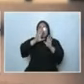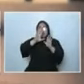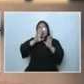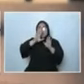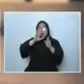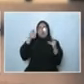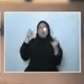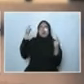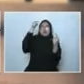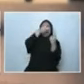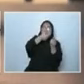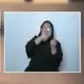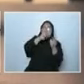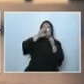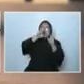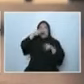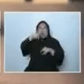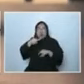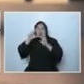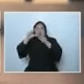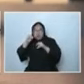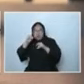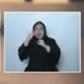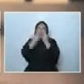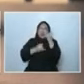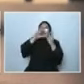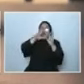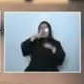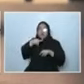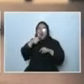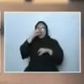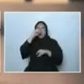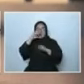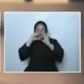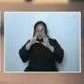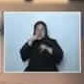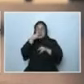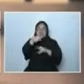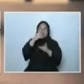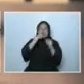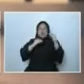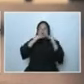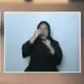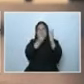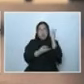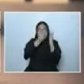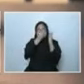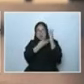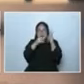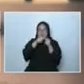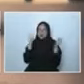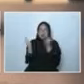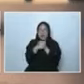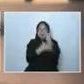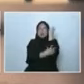ke 8,70 dan terakhir 8,07. Ini artinya tren perubahan kemiskinan di